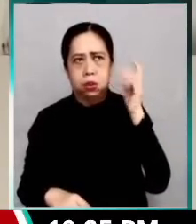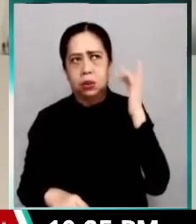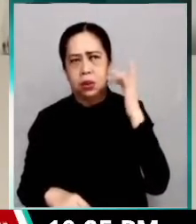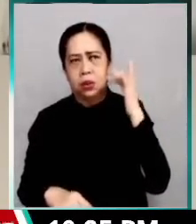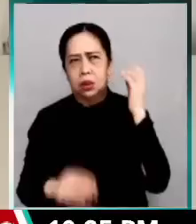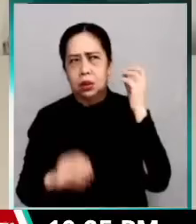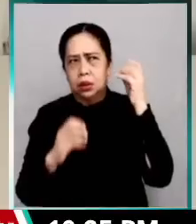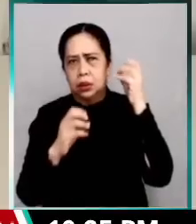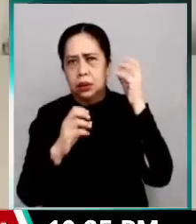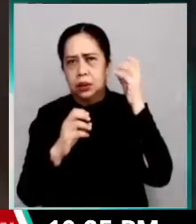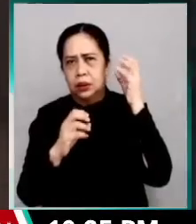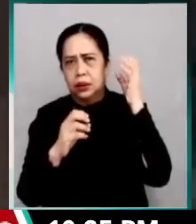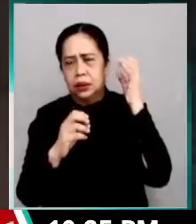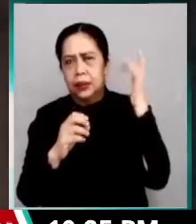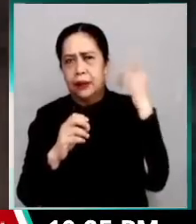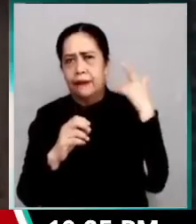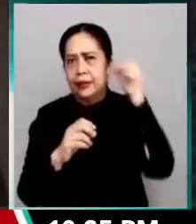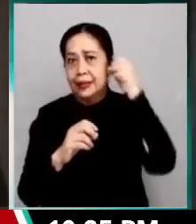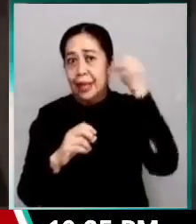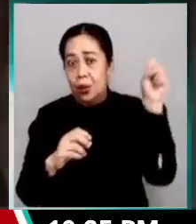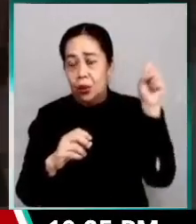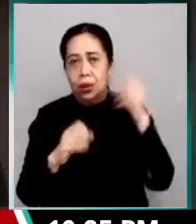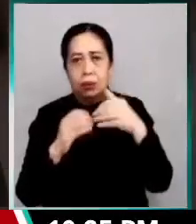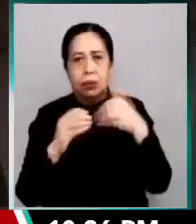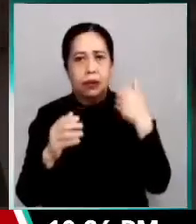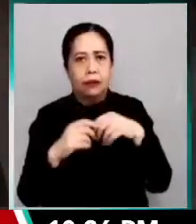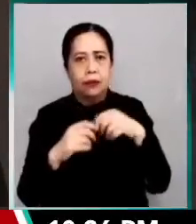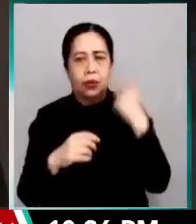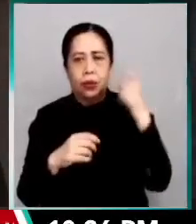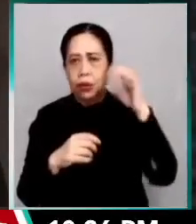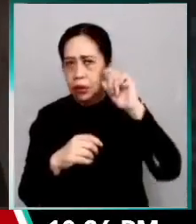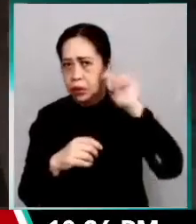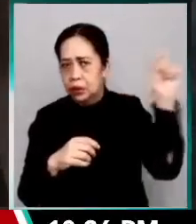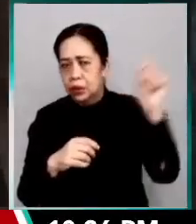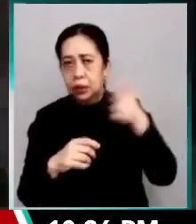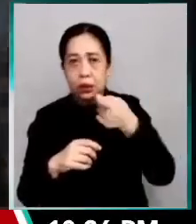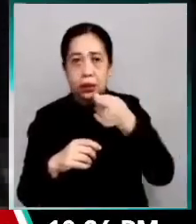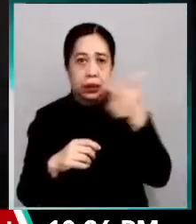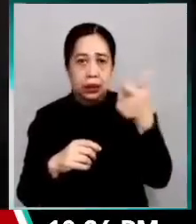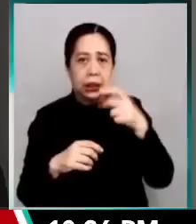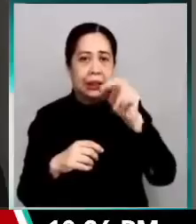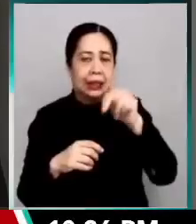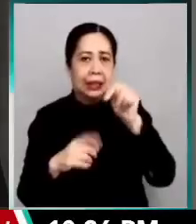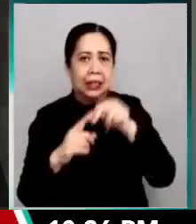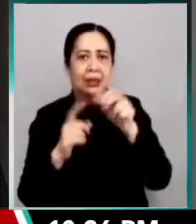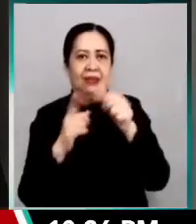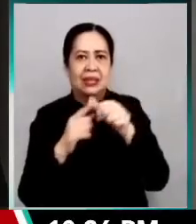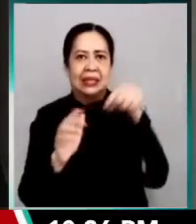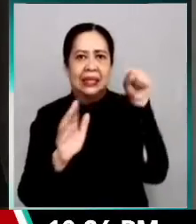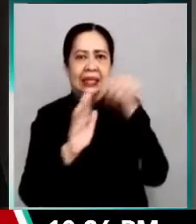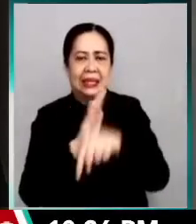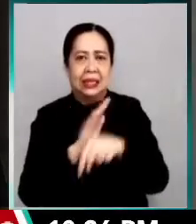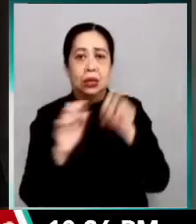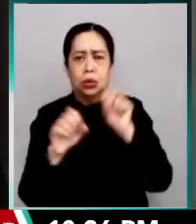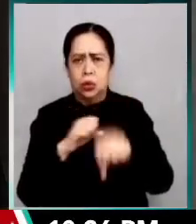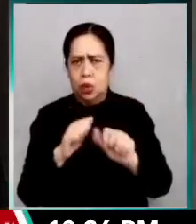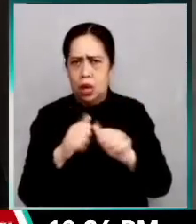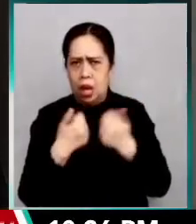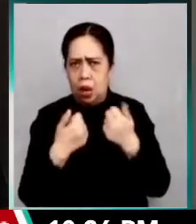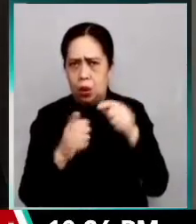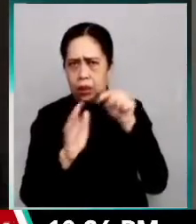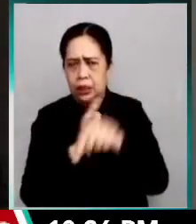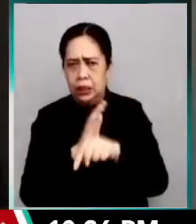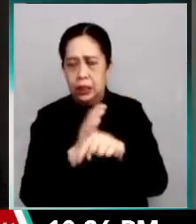ng tenga or may sound. Bago natin i-extract or tanggalin, kailangan patayin muna. So how do we kill? Usually,